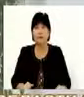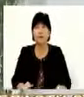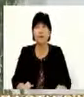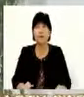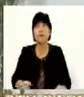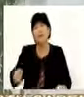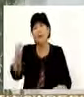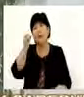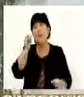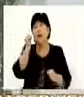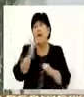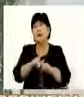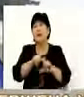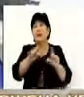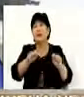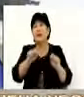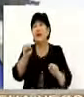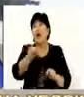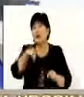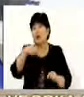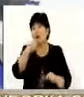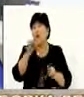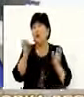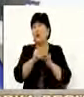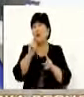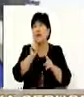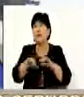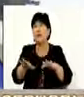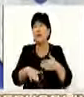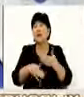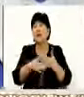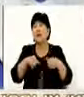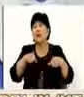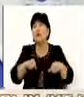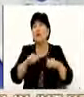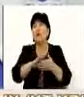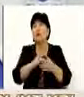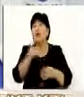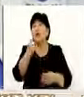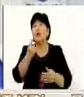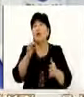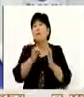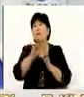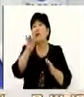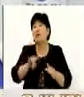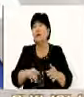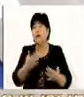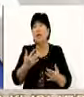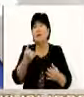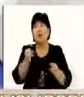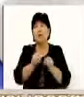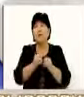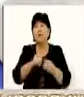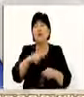напомним центр был открыт в августе этого года цель оперативно и оказание правовых услуг по принципу одного окна здесь на постоянной основе